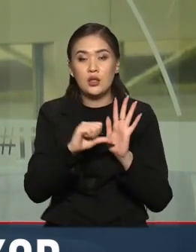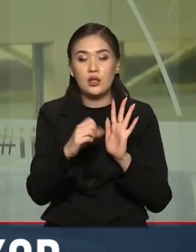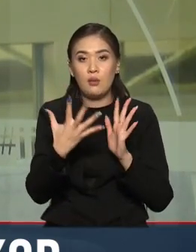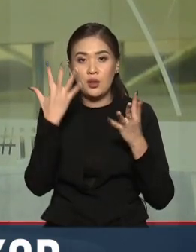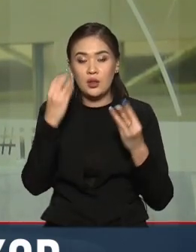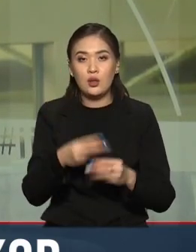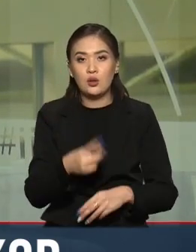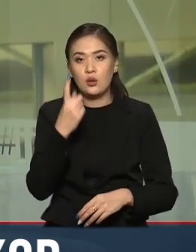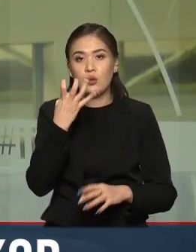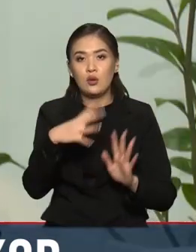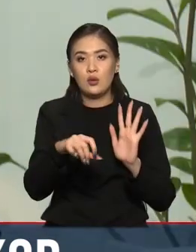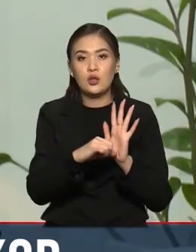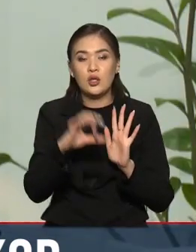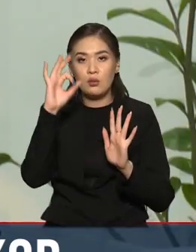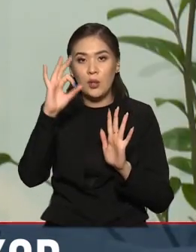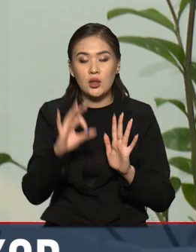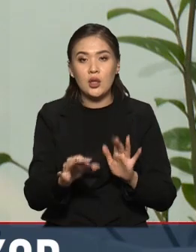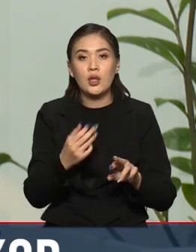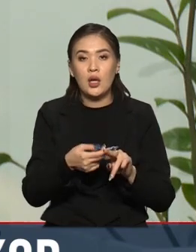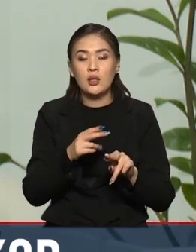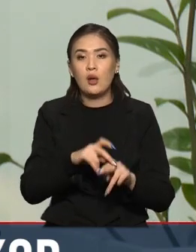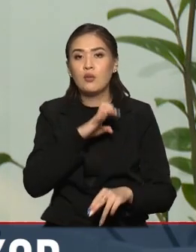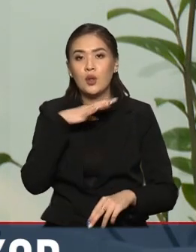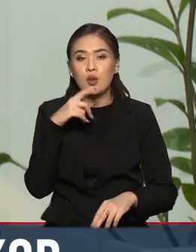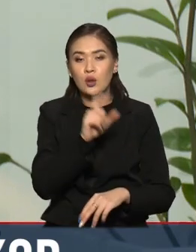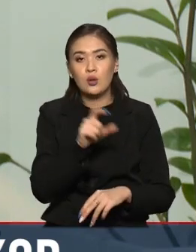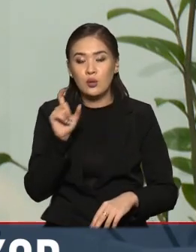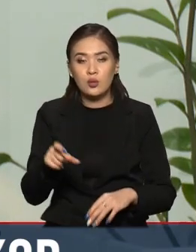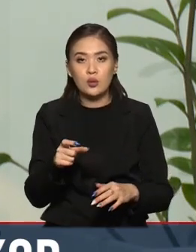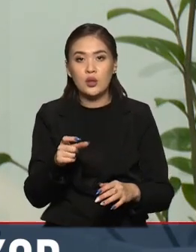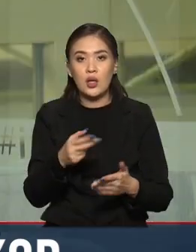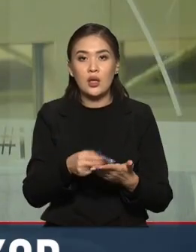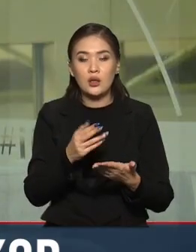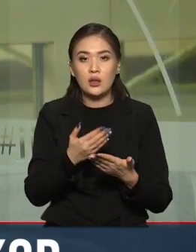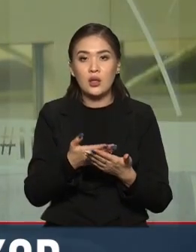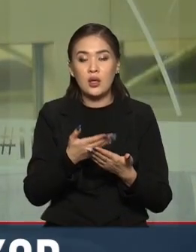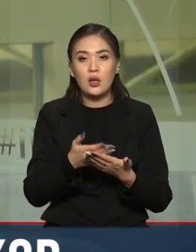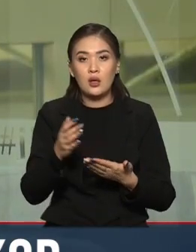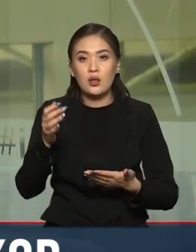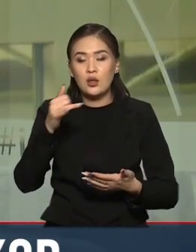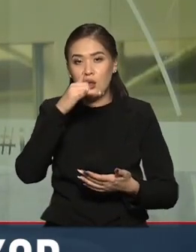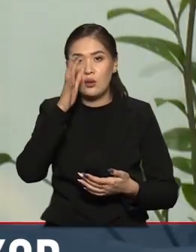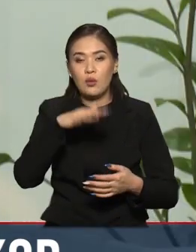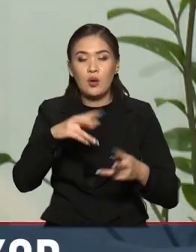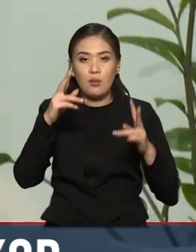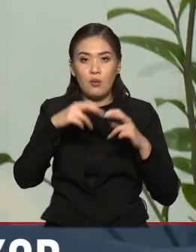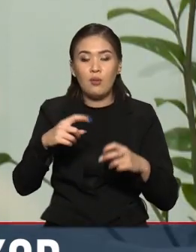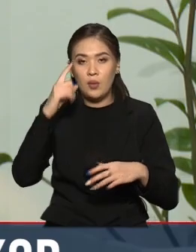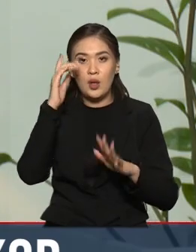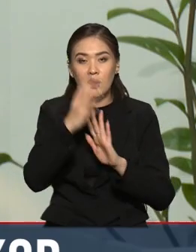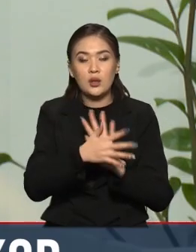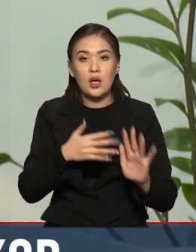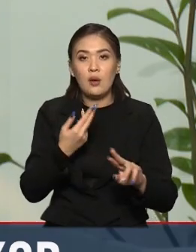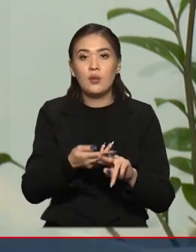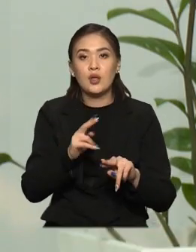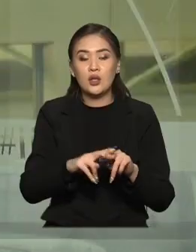это 146%. То есть многие люди даже не разбираются, не вникают в суть. Поэтому вот эти